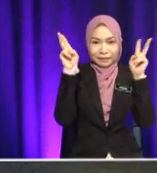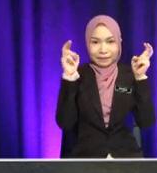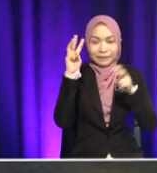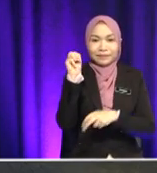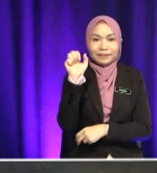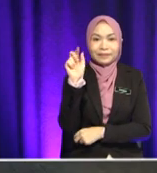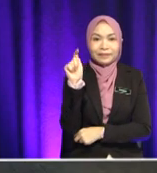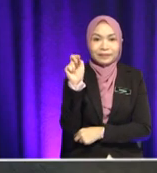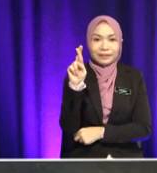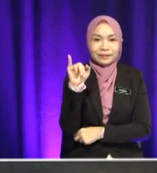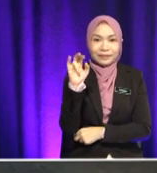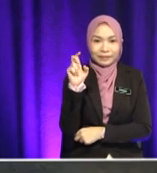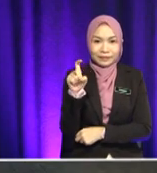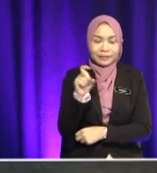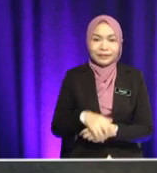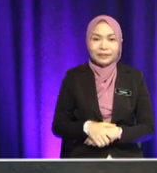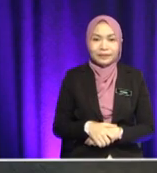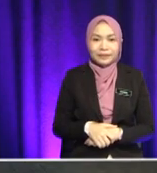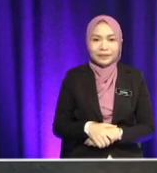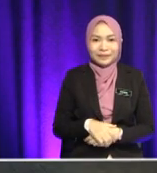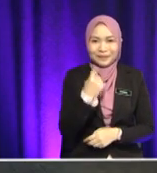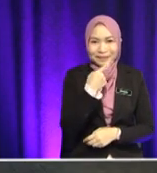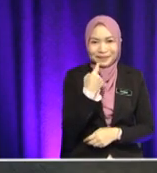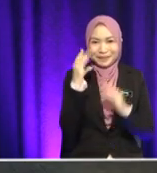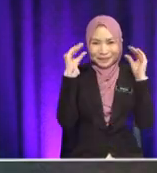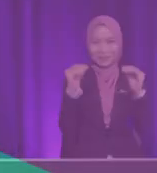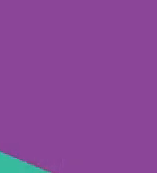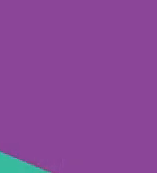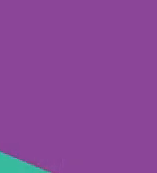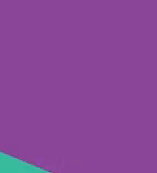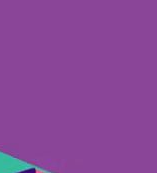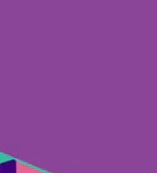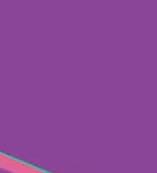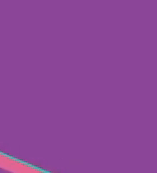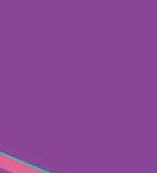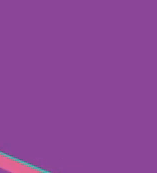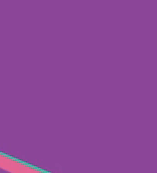Siapakah guru yang akan menemani kita disaksikan dulu profil beliau